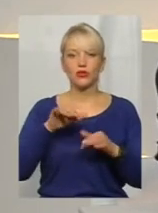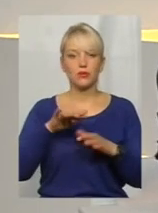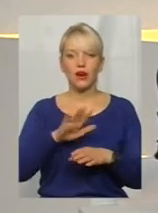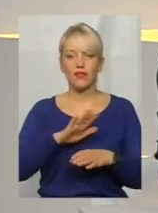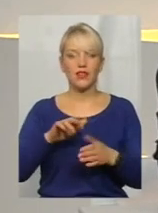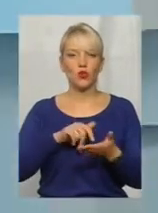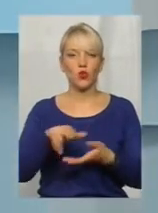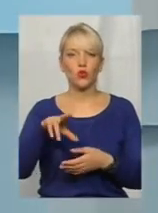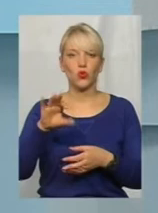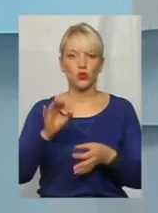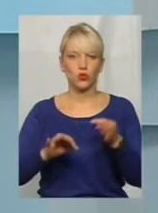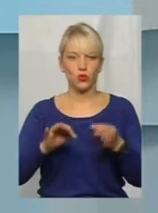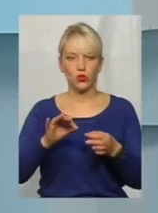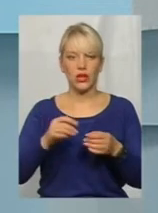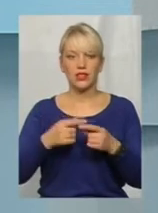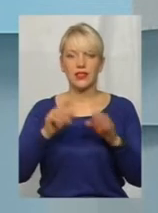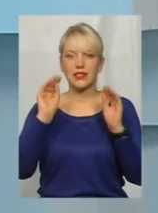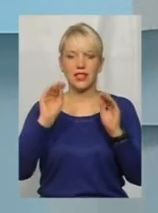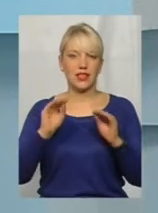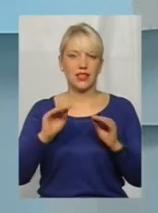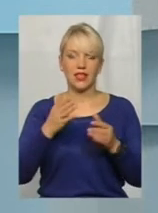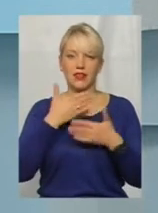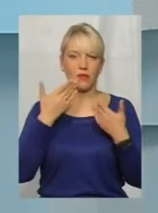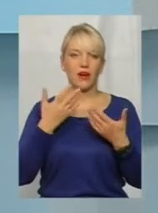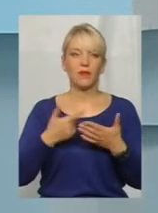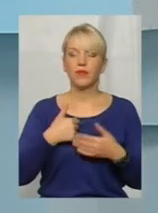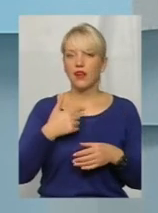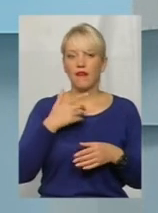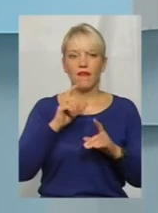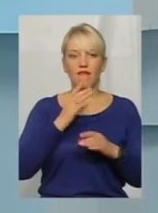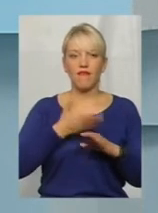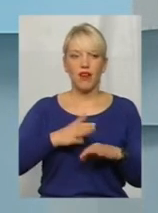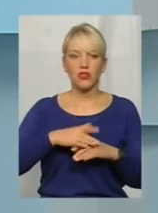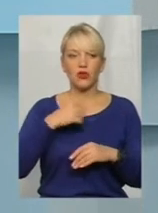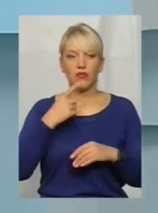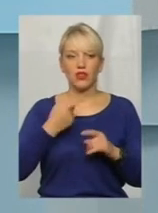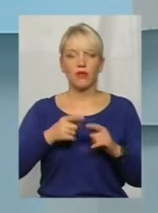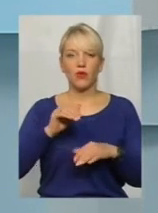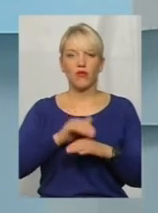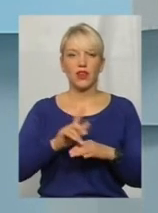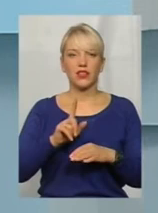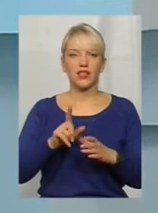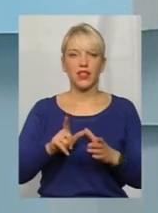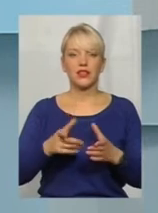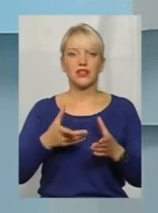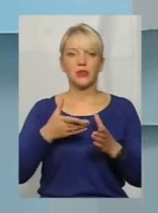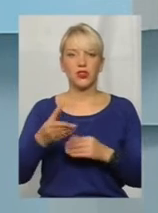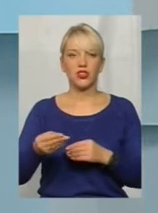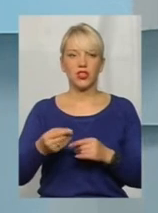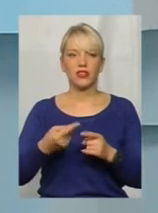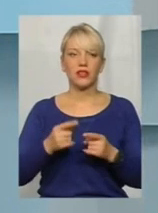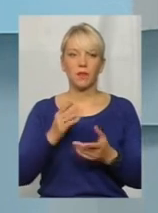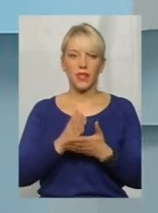її в принципі не видно. Ви знаєте, мені дуже важко говорити про ті фактори, які спричиняють тому, від